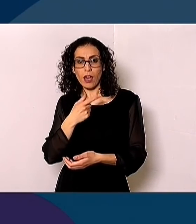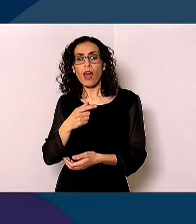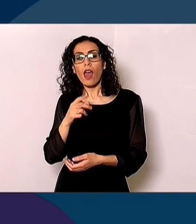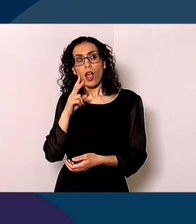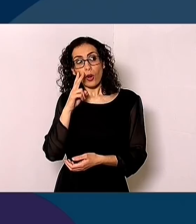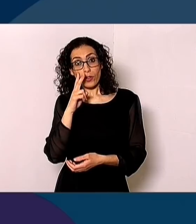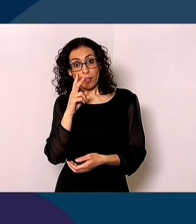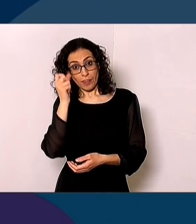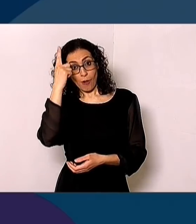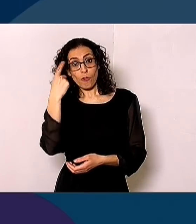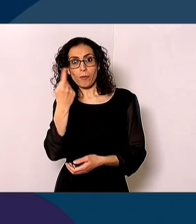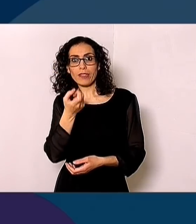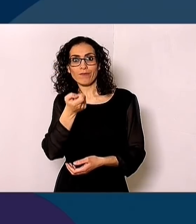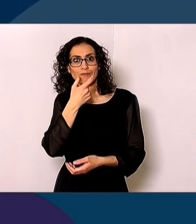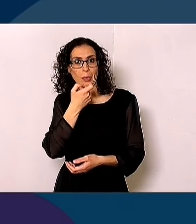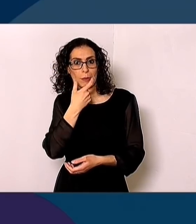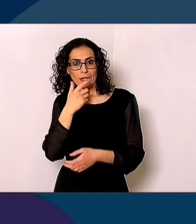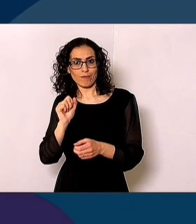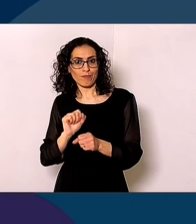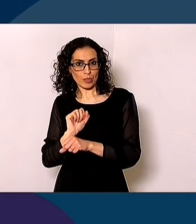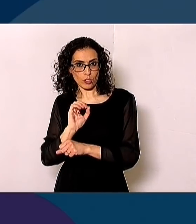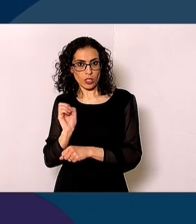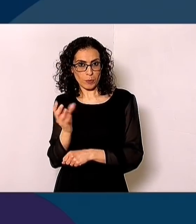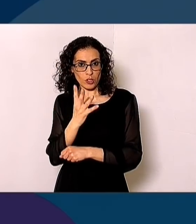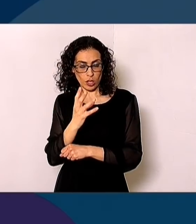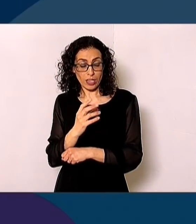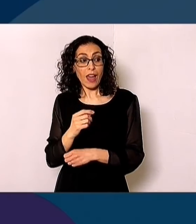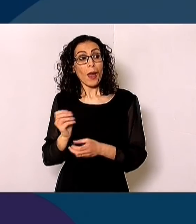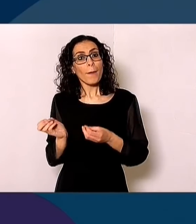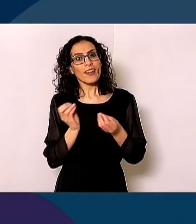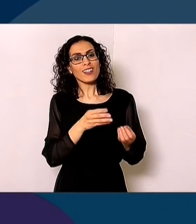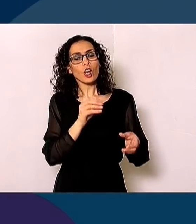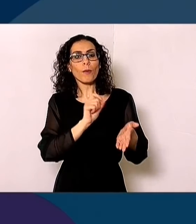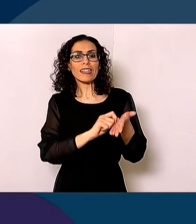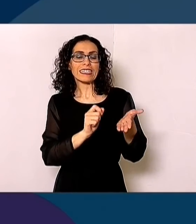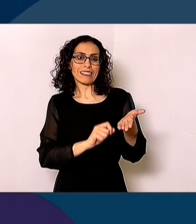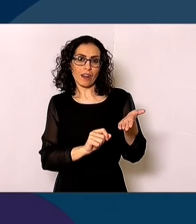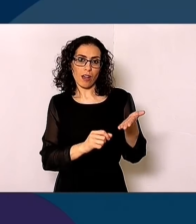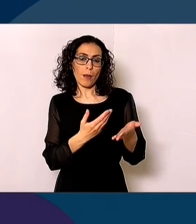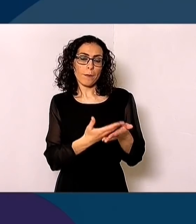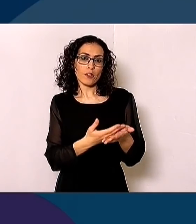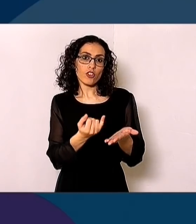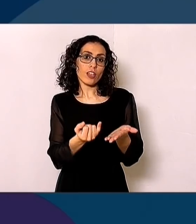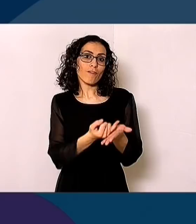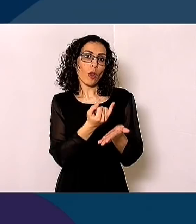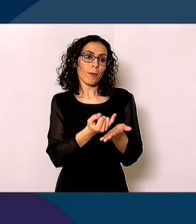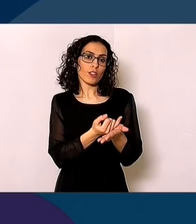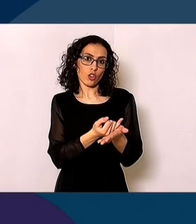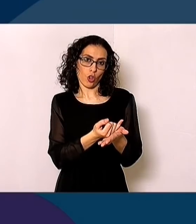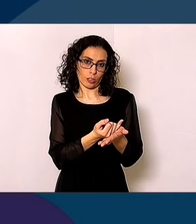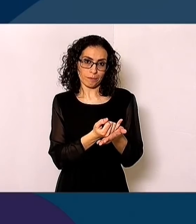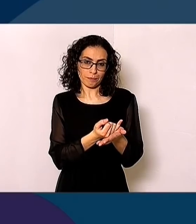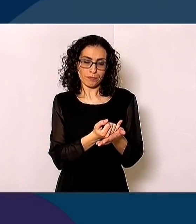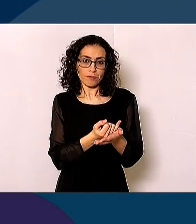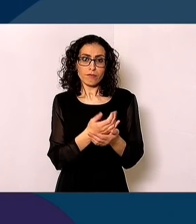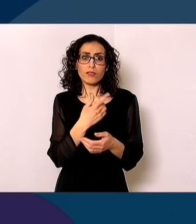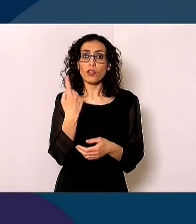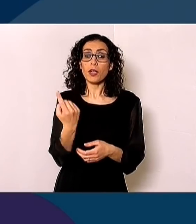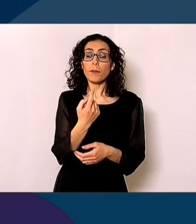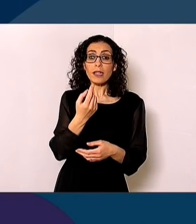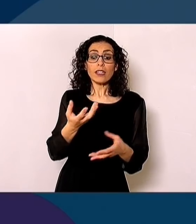qegħdin jieħdu ċertu trattament, dawk batnilhom ittra biex ninformawhom dwar dik is-sitwazzjoni. Ġifieri dawk in-nies kollha li rċivew din